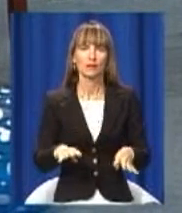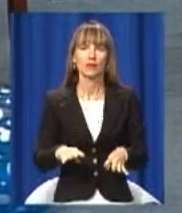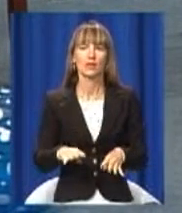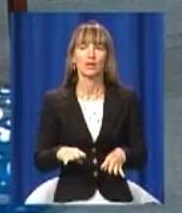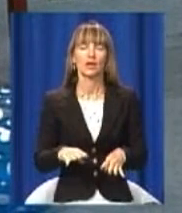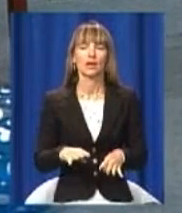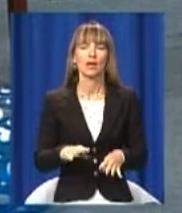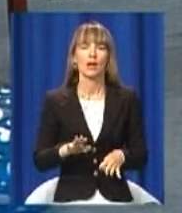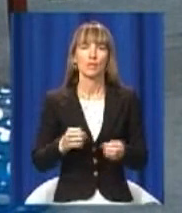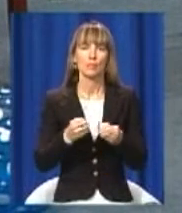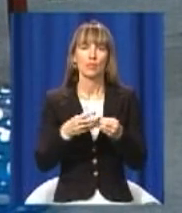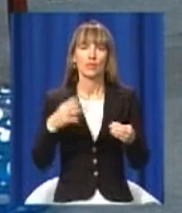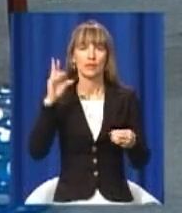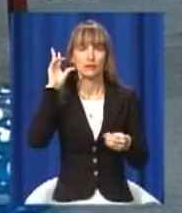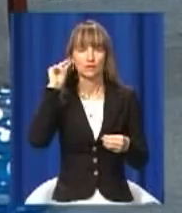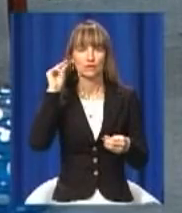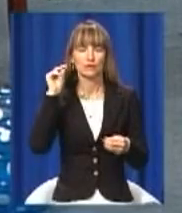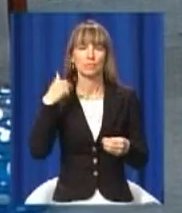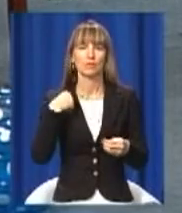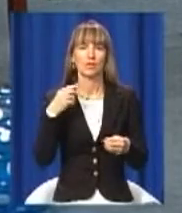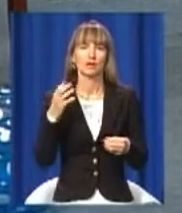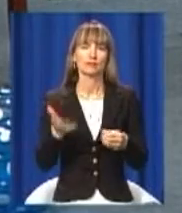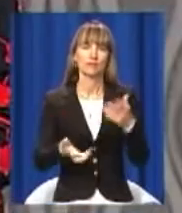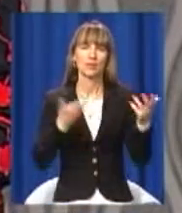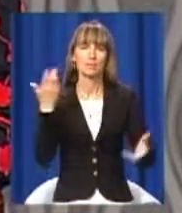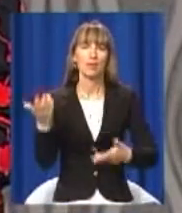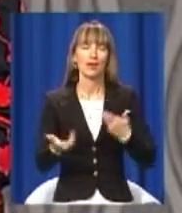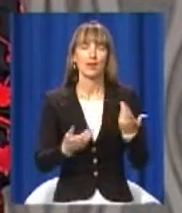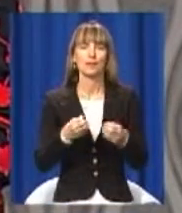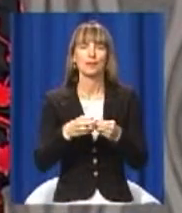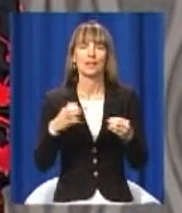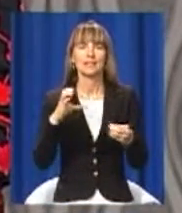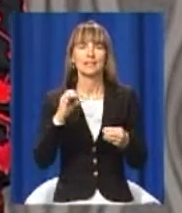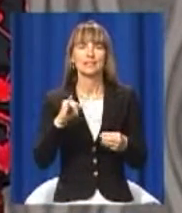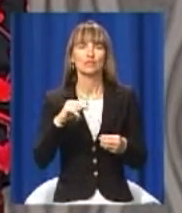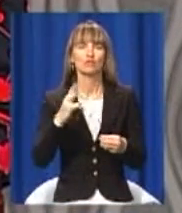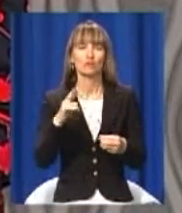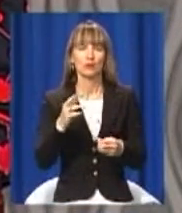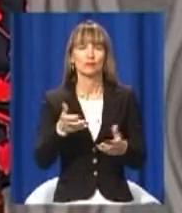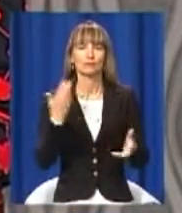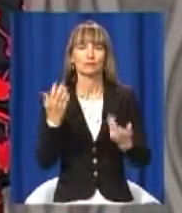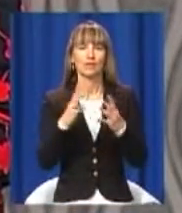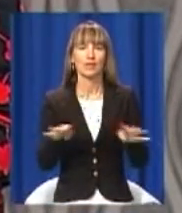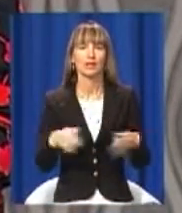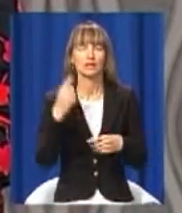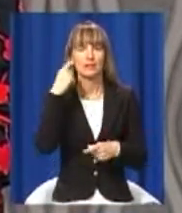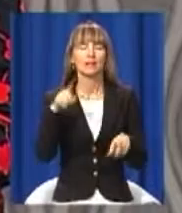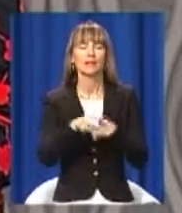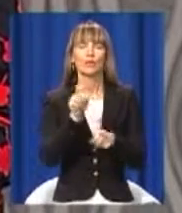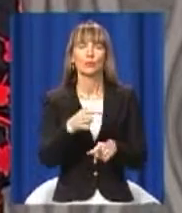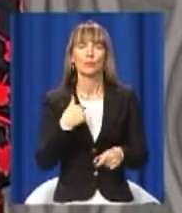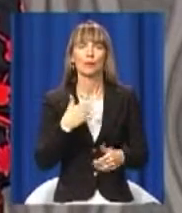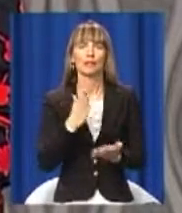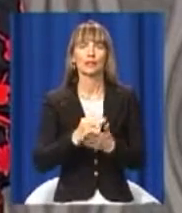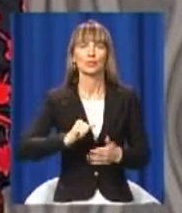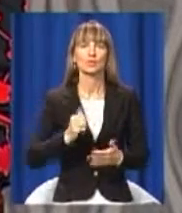але 15-го числа десь ми її прибираємо. 15 січня, так? Ви прибираєте вже ялинку. І знаю таких людей, у мене навіть